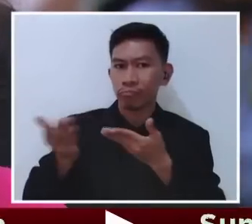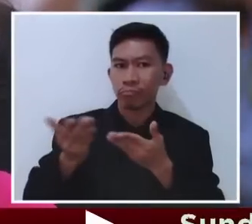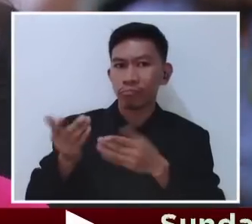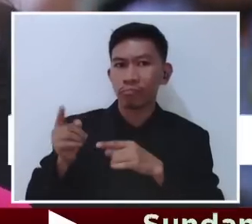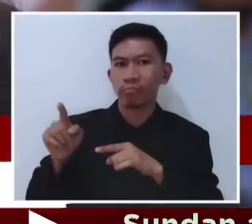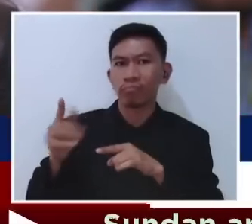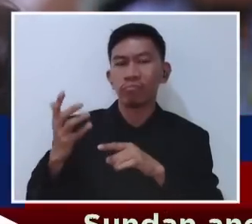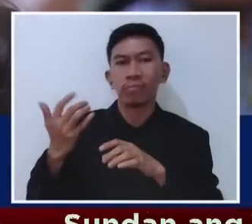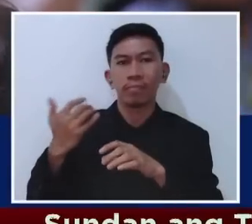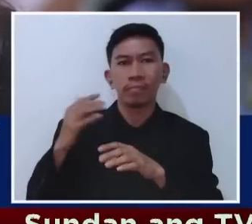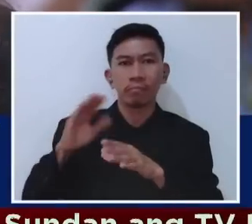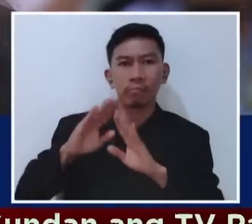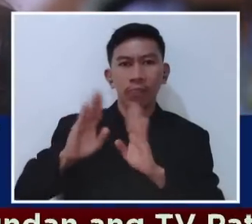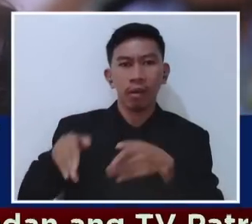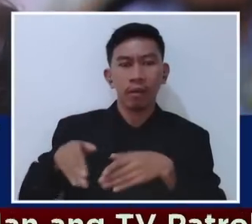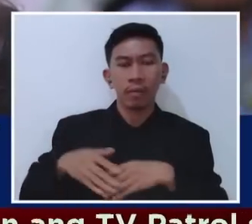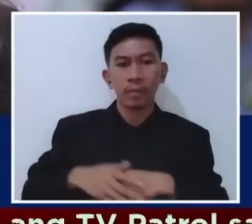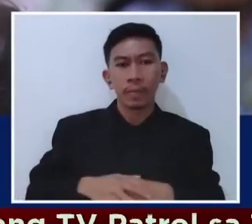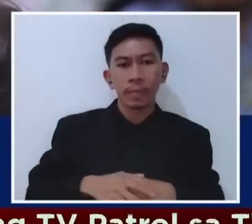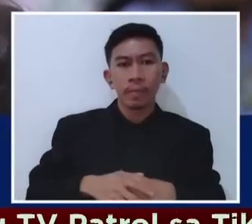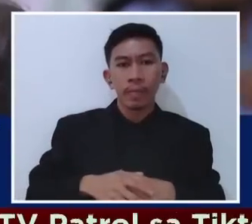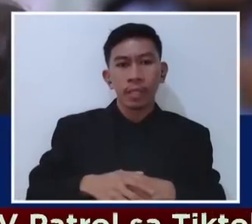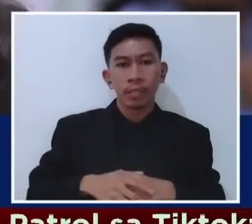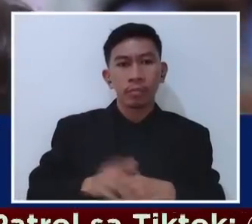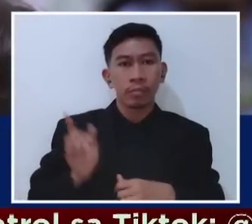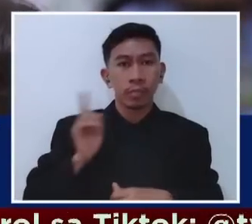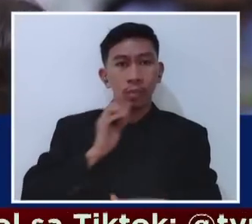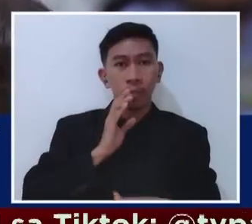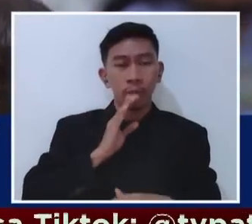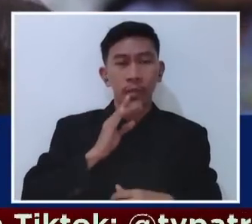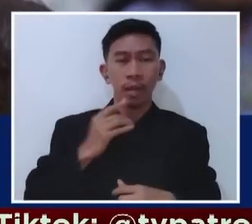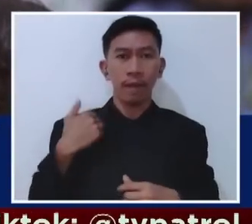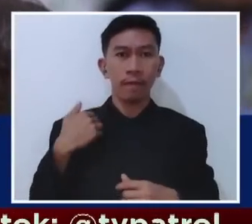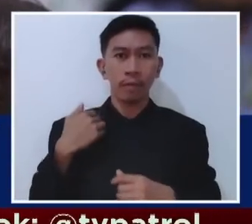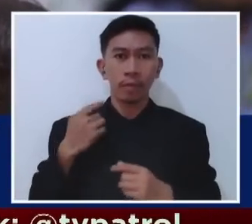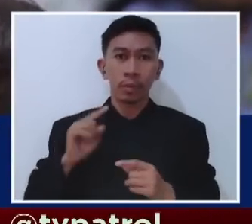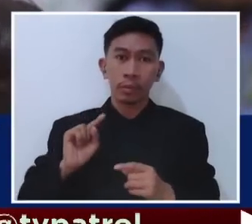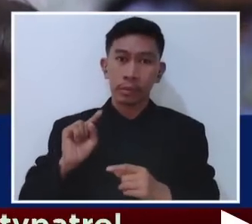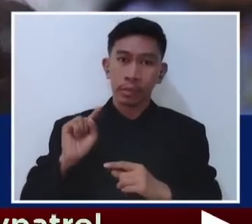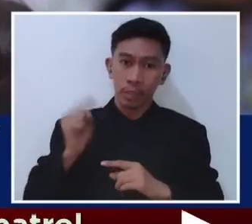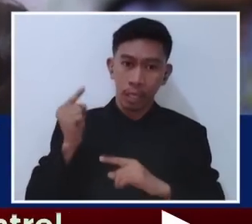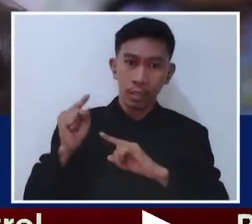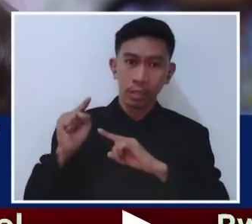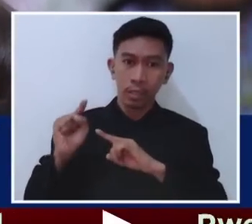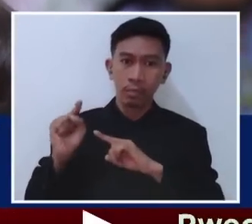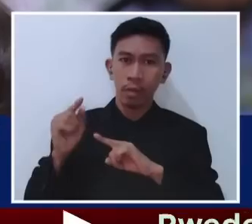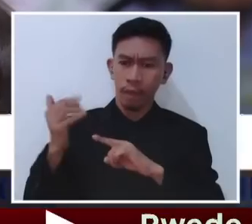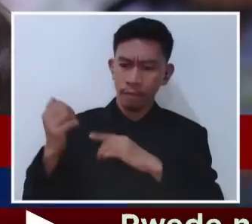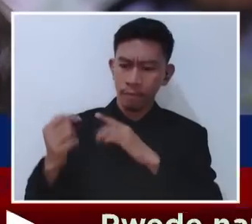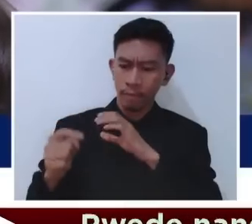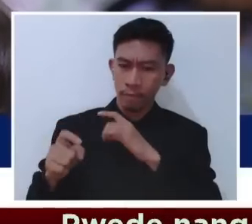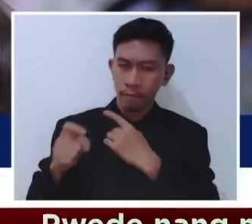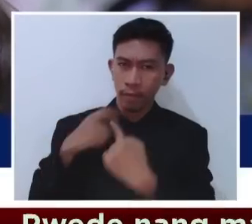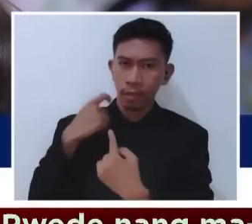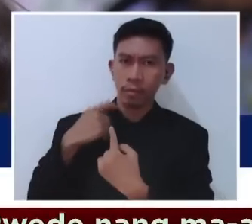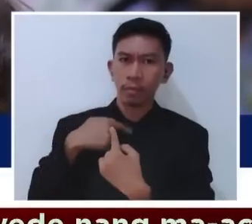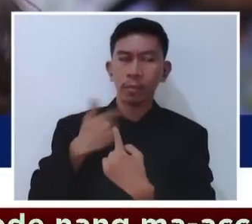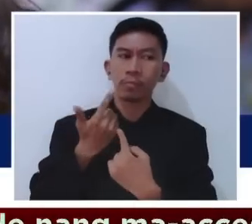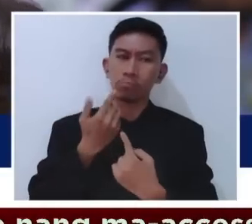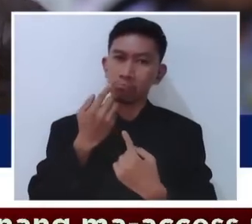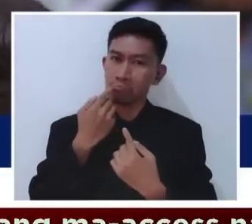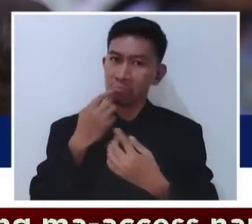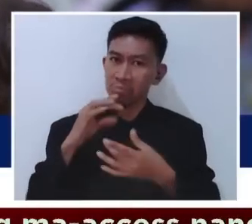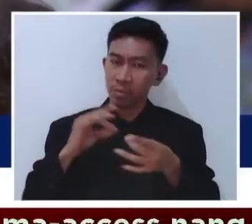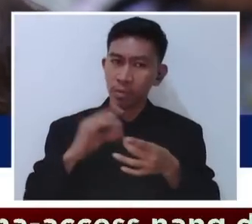May nauna nag-text sa akin na walang nakukulong sa utang pero may namamatay. Sabi